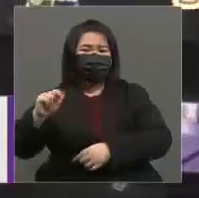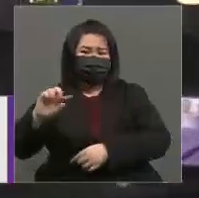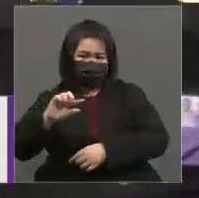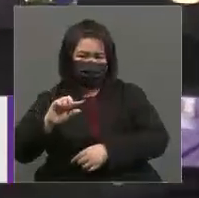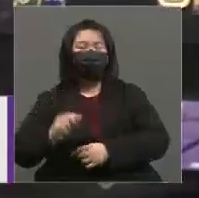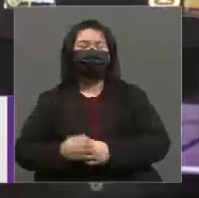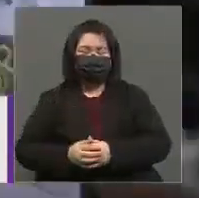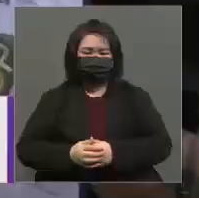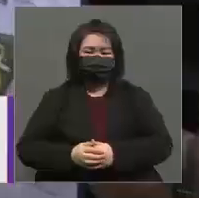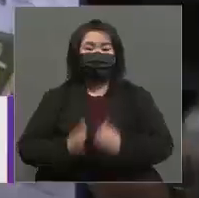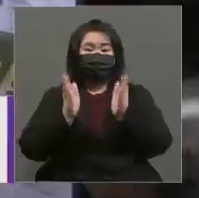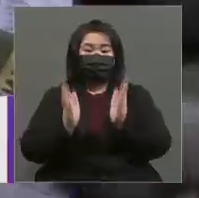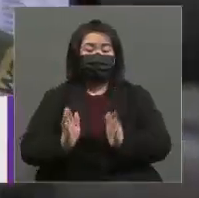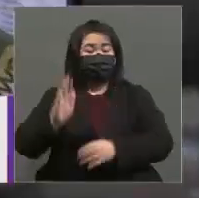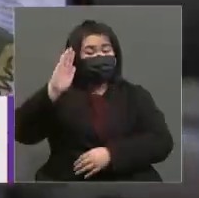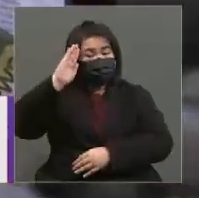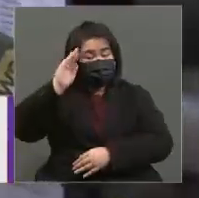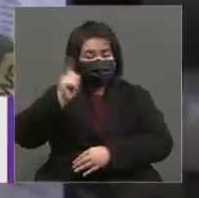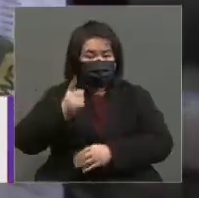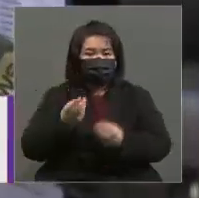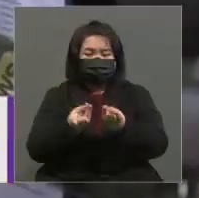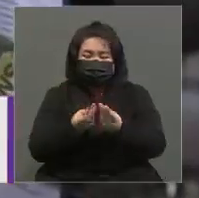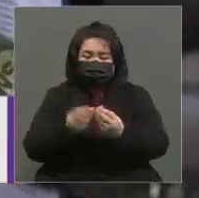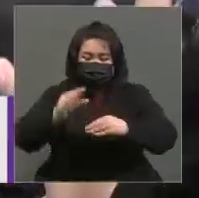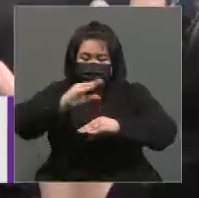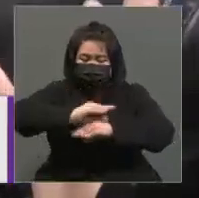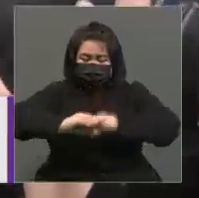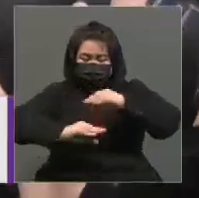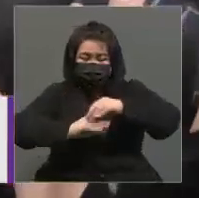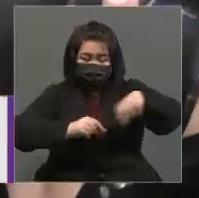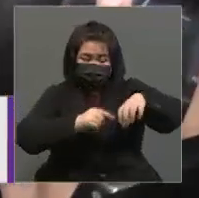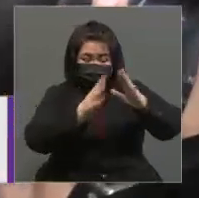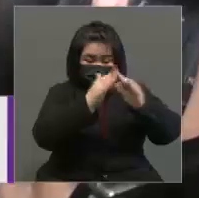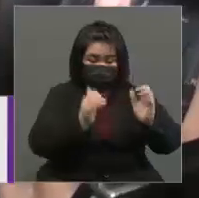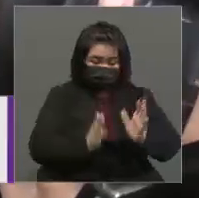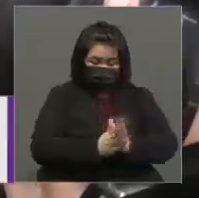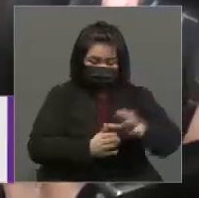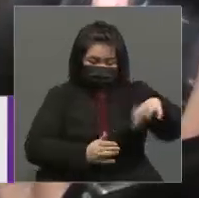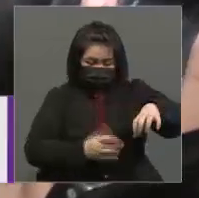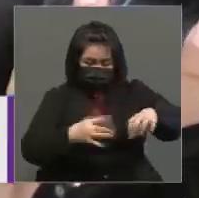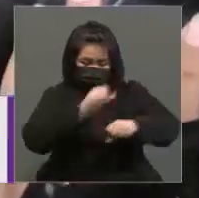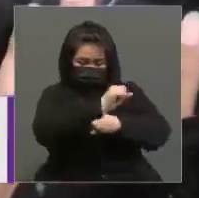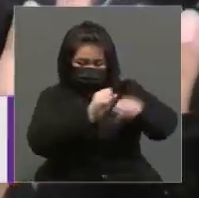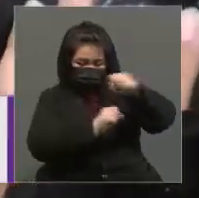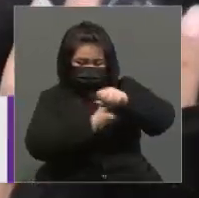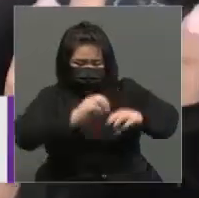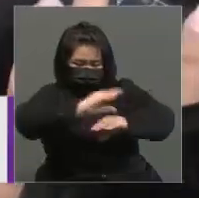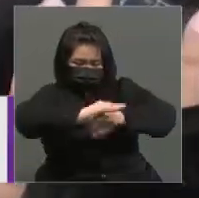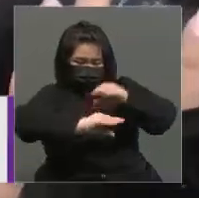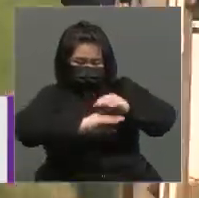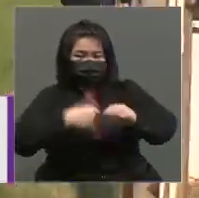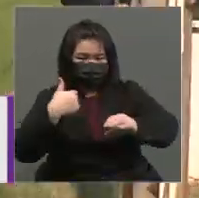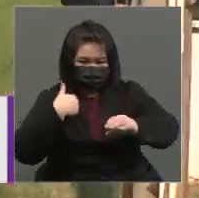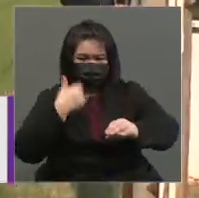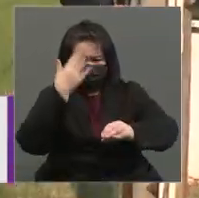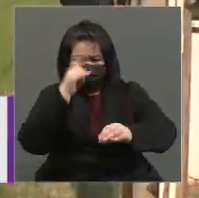ก็มีกำลังพลนะครับนำกระสอบทรายมาเสริมบริเวณรอบโบราณสถานของวัดครับเนื่องจากขณะนี้ระดับน้ำในแม่น้ำเจ้าพระยาล้น